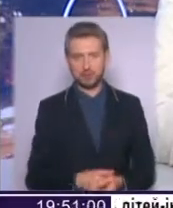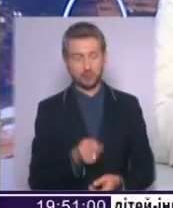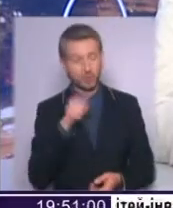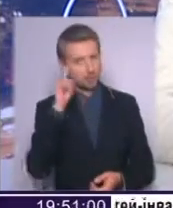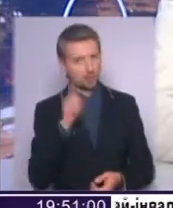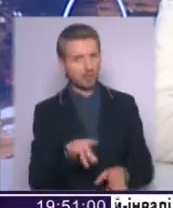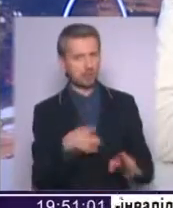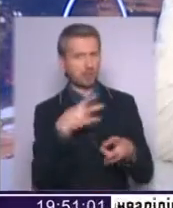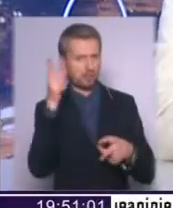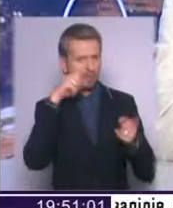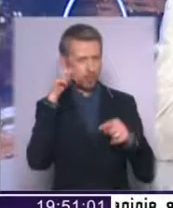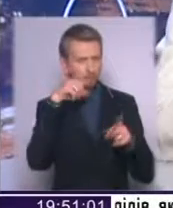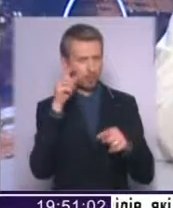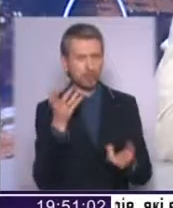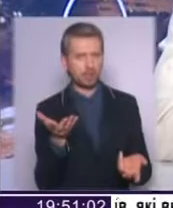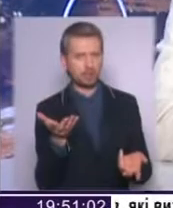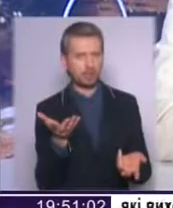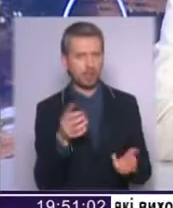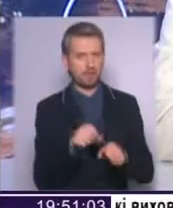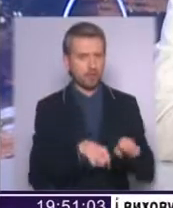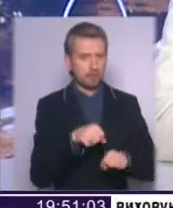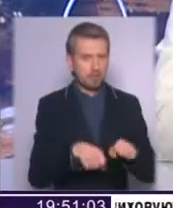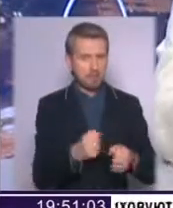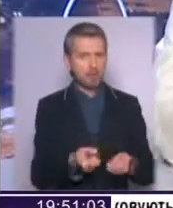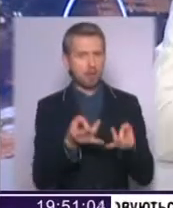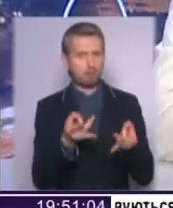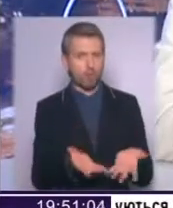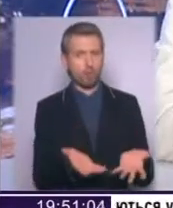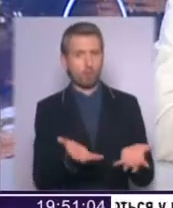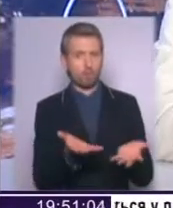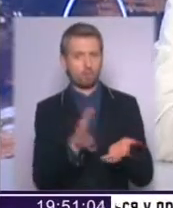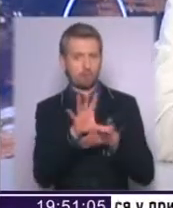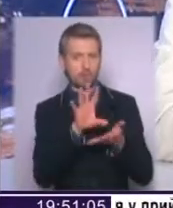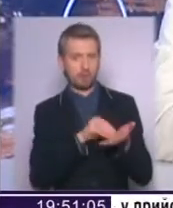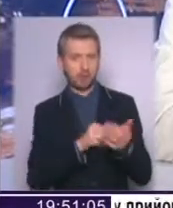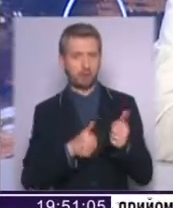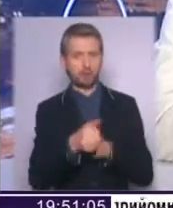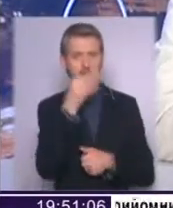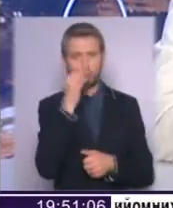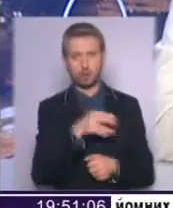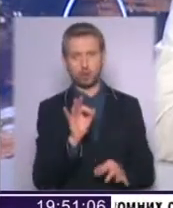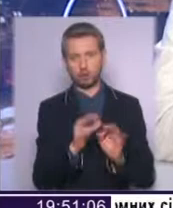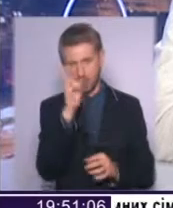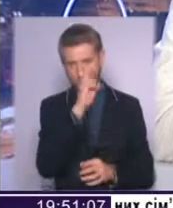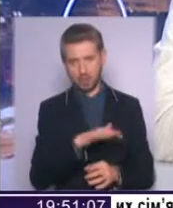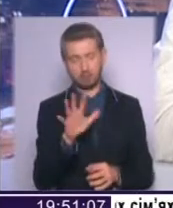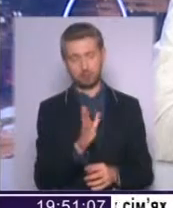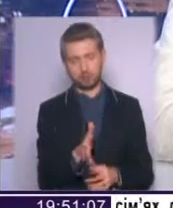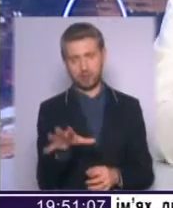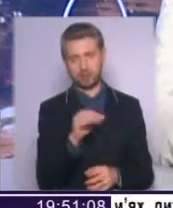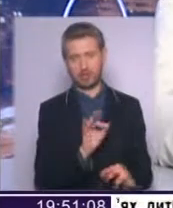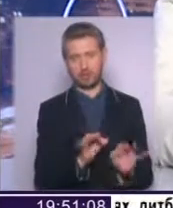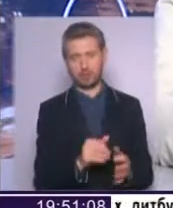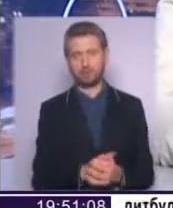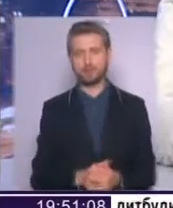не треба видумувати велосипеда, просто взяти приклад, передовий досвід нормальних країн, і буде все гаразд.